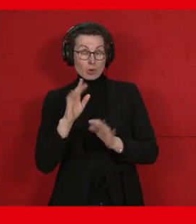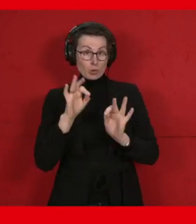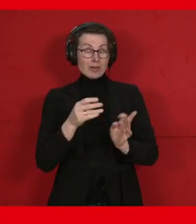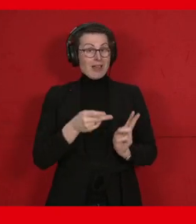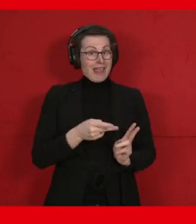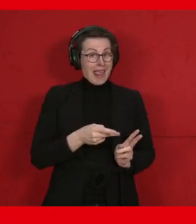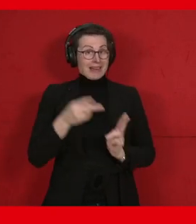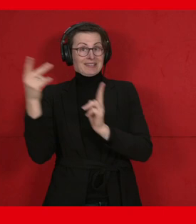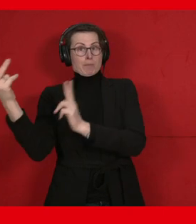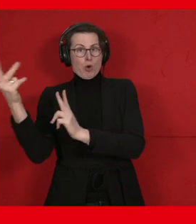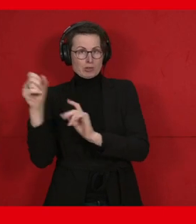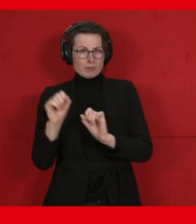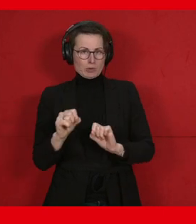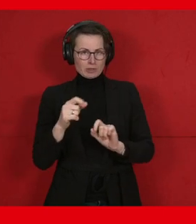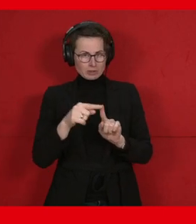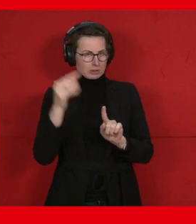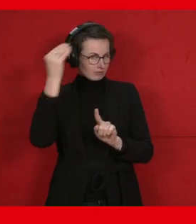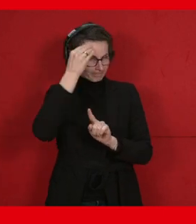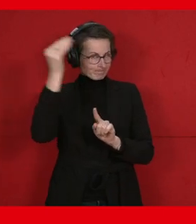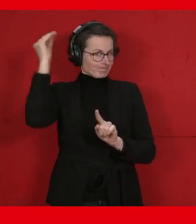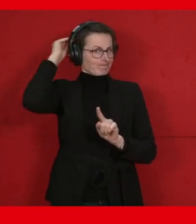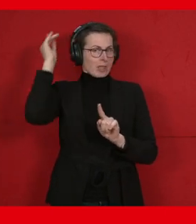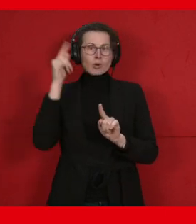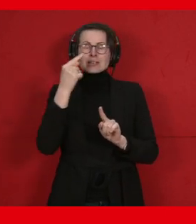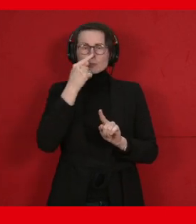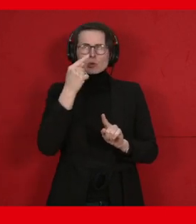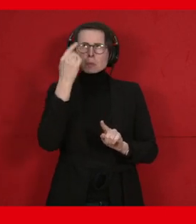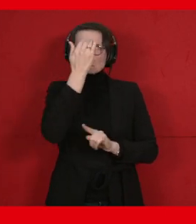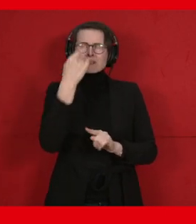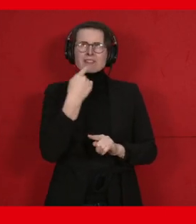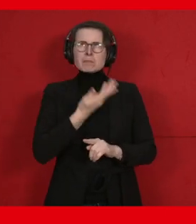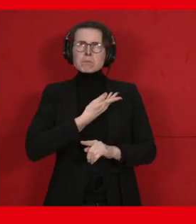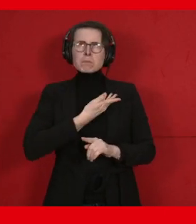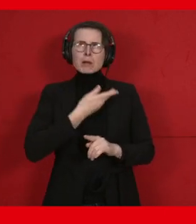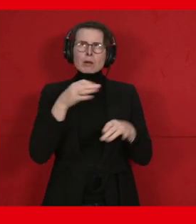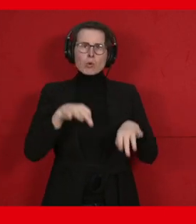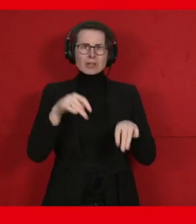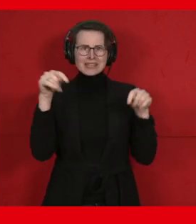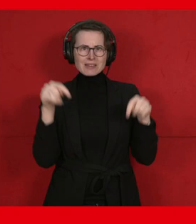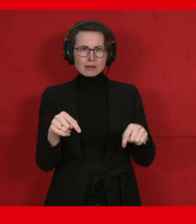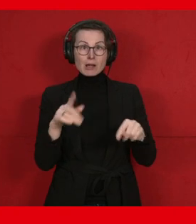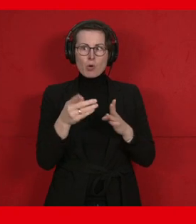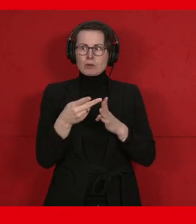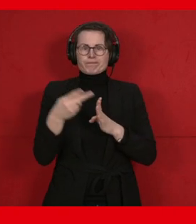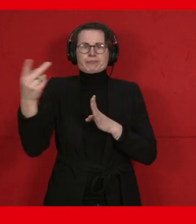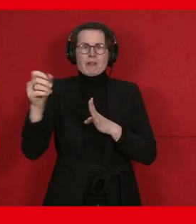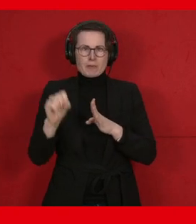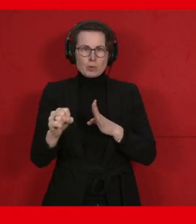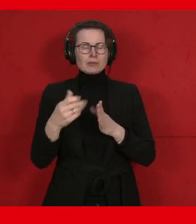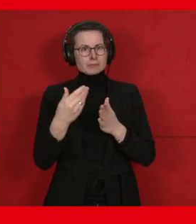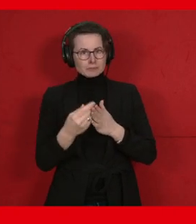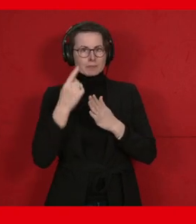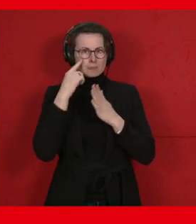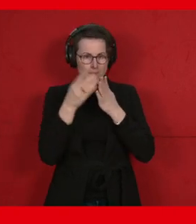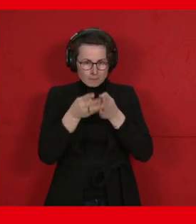Exportmärkte potenziell. Auch das sollte man mitdenken, dass man nicht immer nur überlegt, was brauchen wir eigentlich bei uns? Und das, da stürzen wir uns jetzt drauf und versuchen, eine